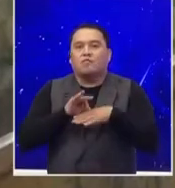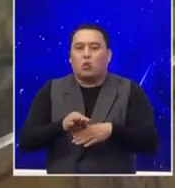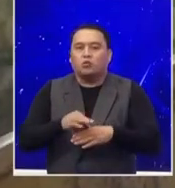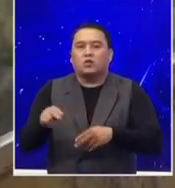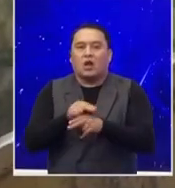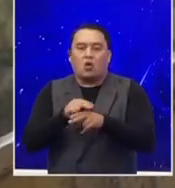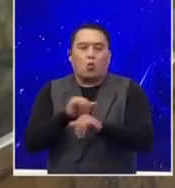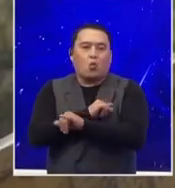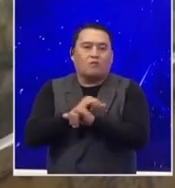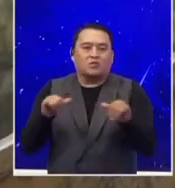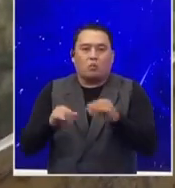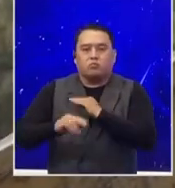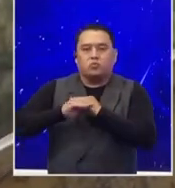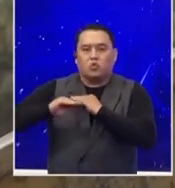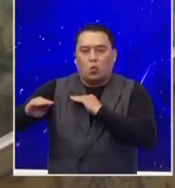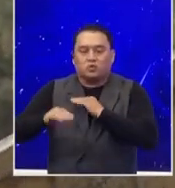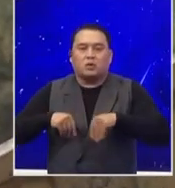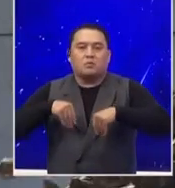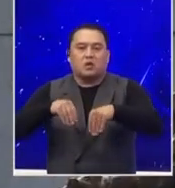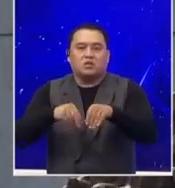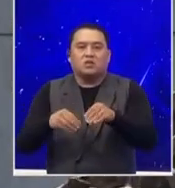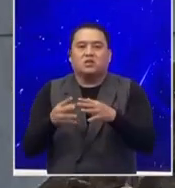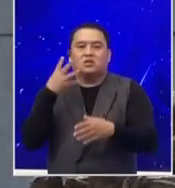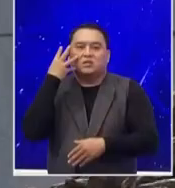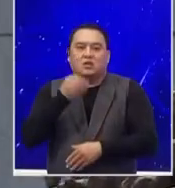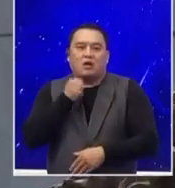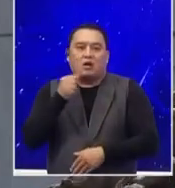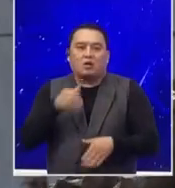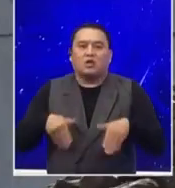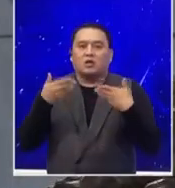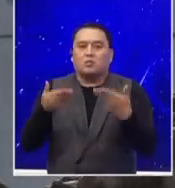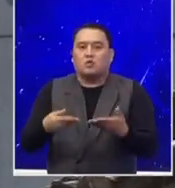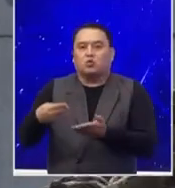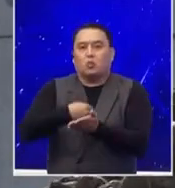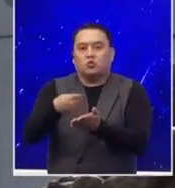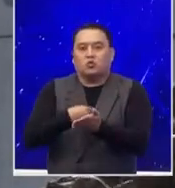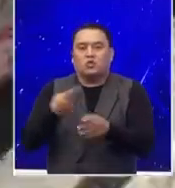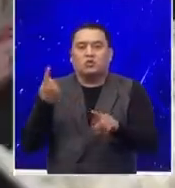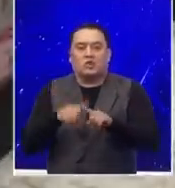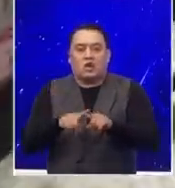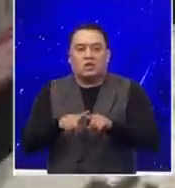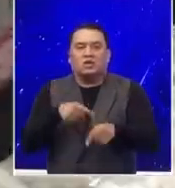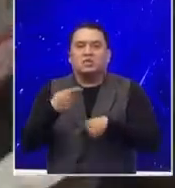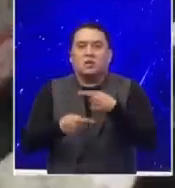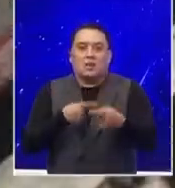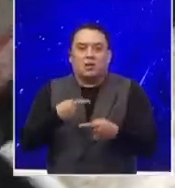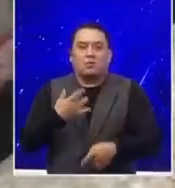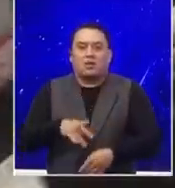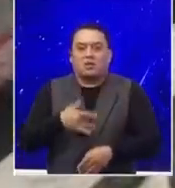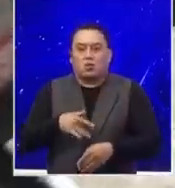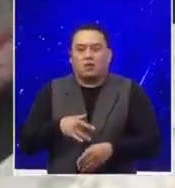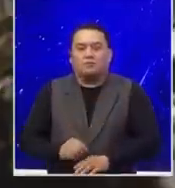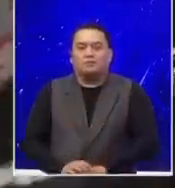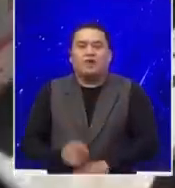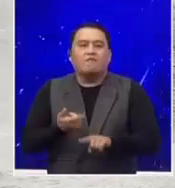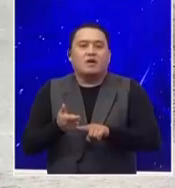реконструкцию, увеличиваются площади посевов. Также свеклосеющим хозяйствам предоставляются субсидии на технику, элитные семена и минеральные удобрения.